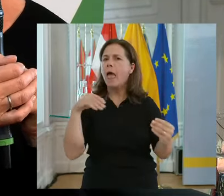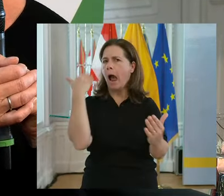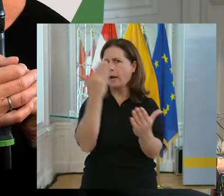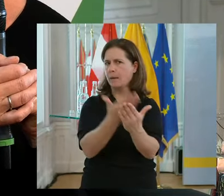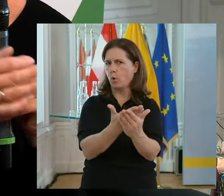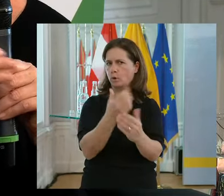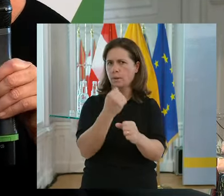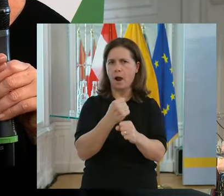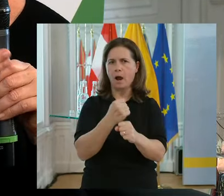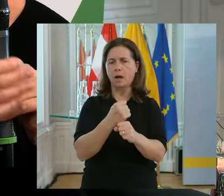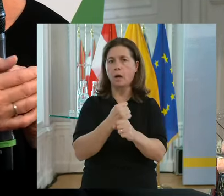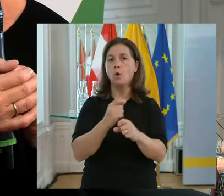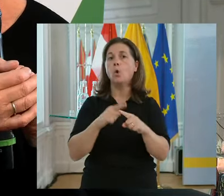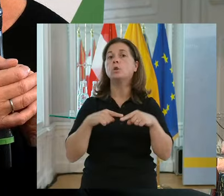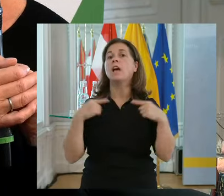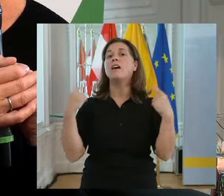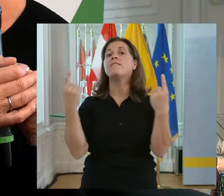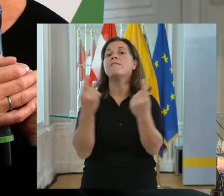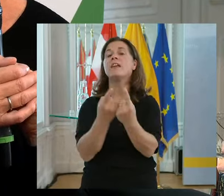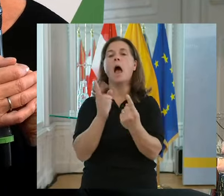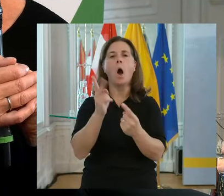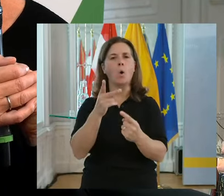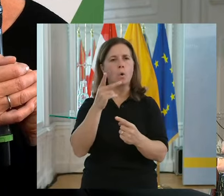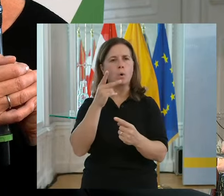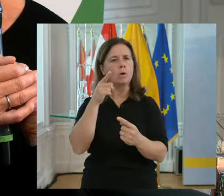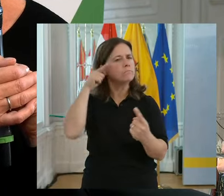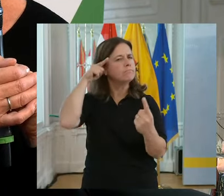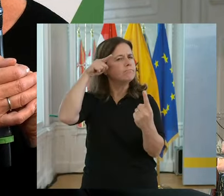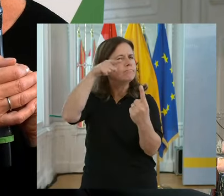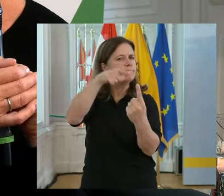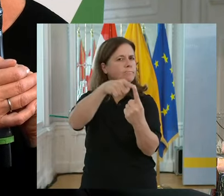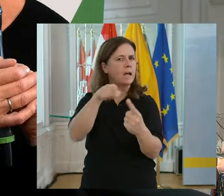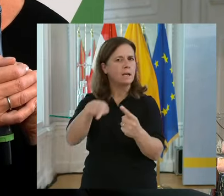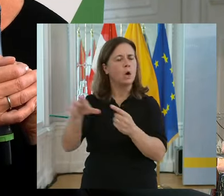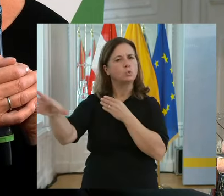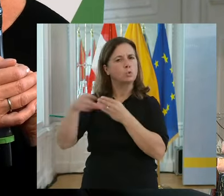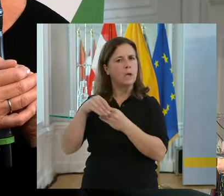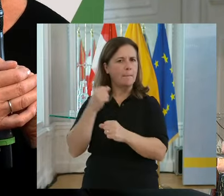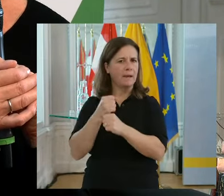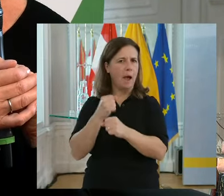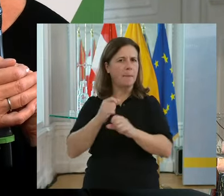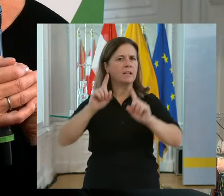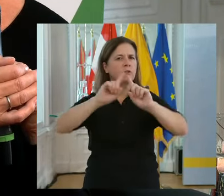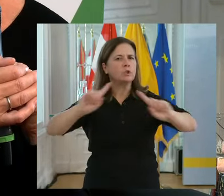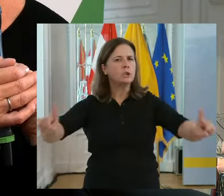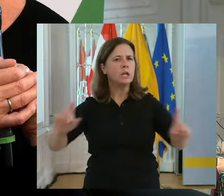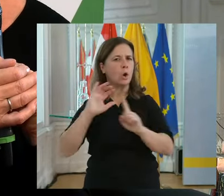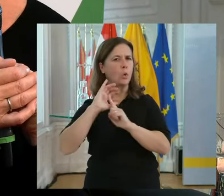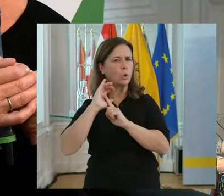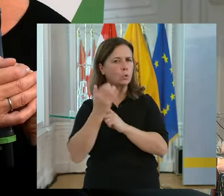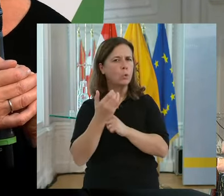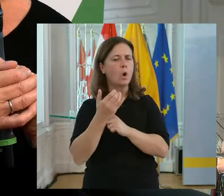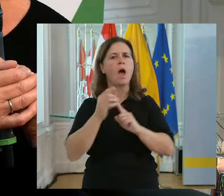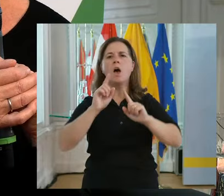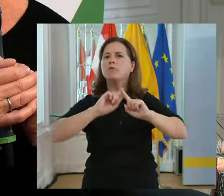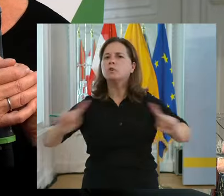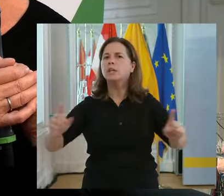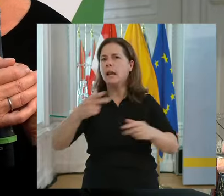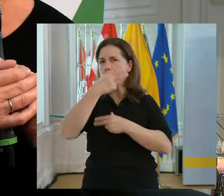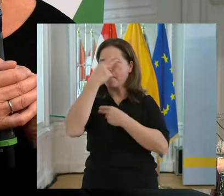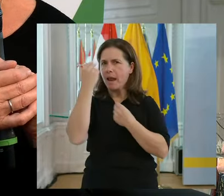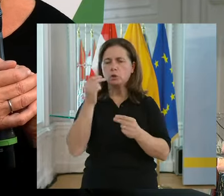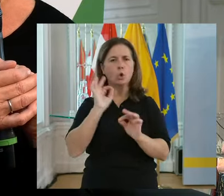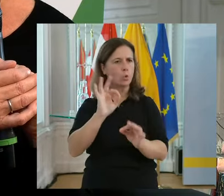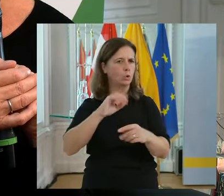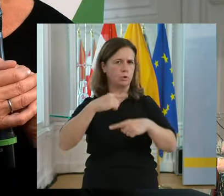machen. Und wir natürlich unser Auge darauf werfen, dass die Zusammenarbeit dieser verschiedenen Kulturen, dieser verschiedenen Menschen